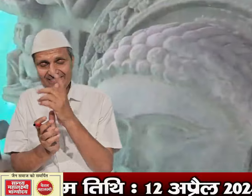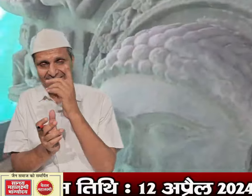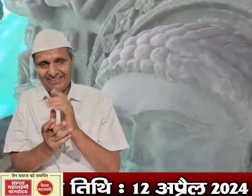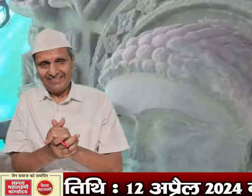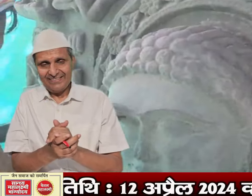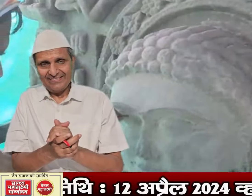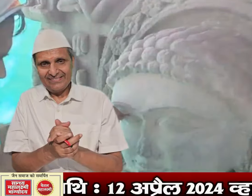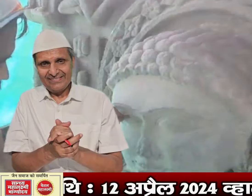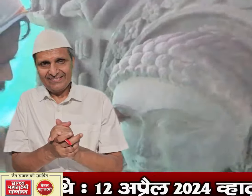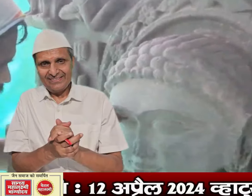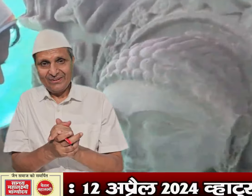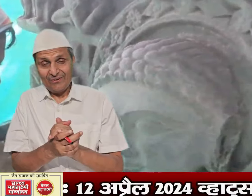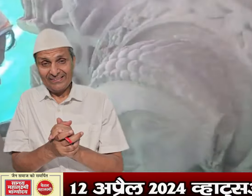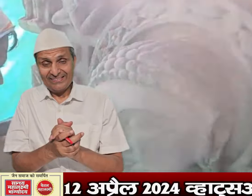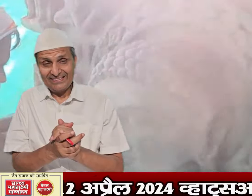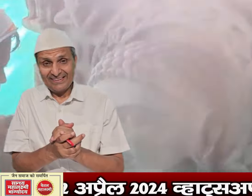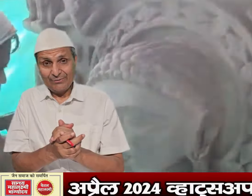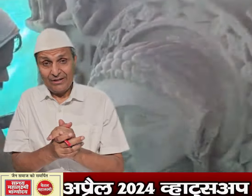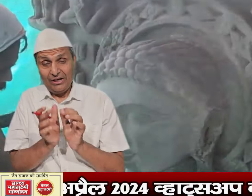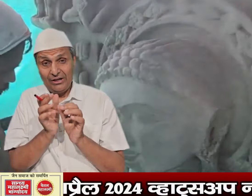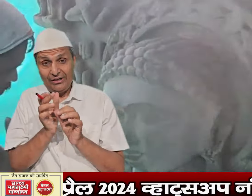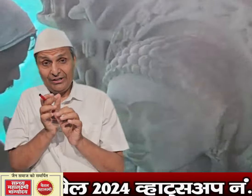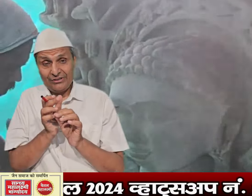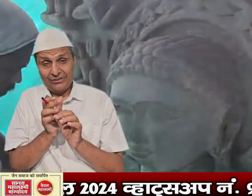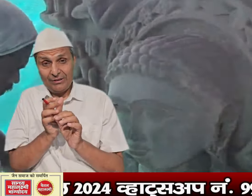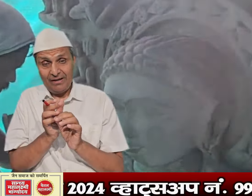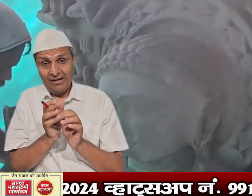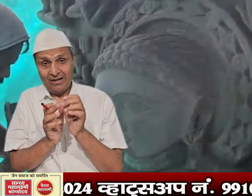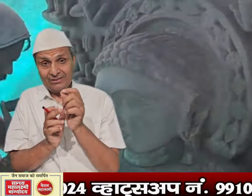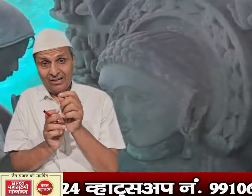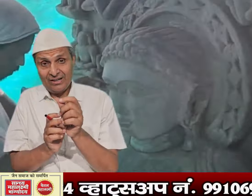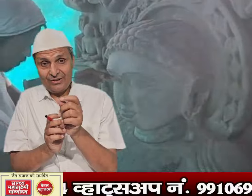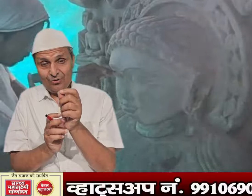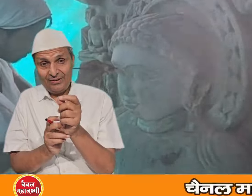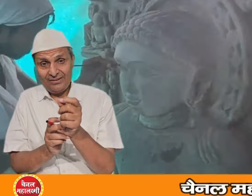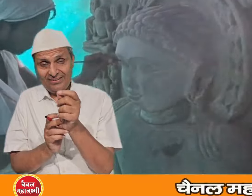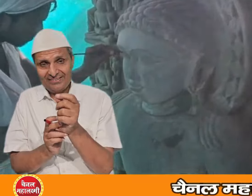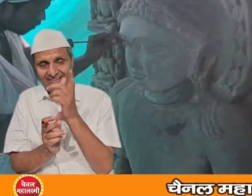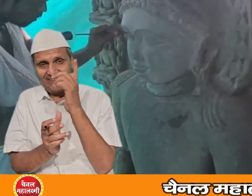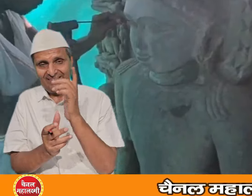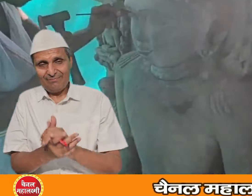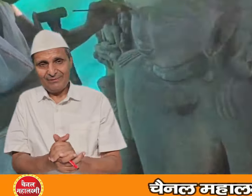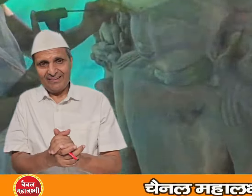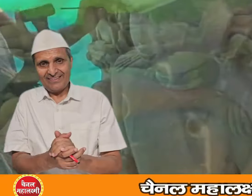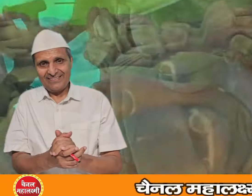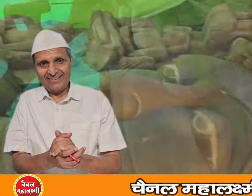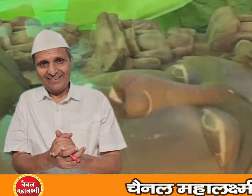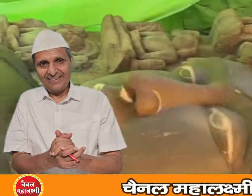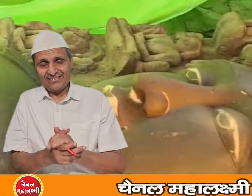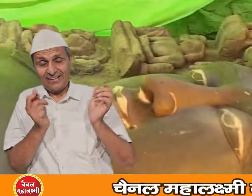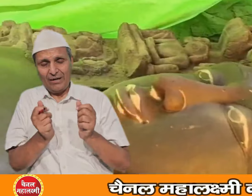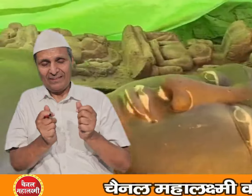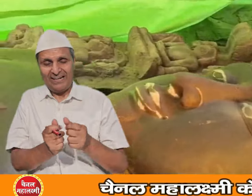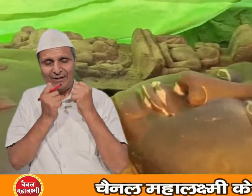श्री के दर्शन किए थे और राज दर्शन करते हुए 21 दिन में हजार किलोमीटर की यात्रा कर ली थी पद विहार घड़ते